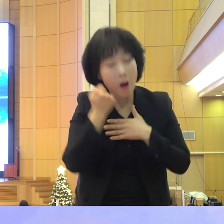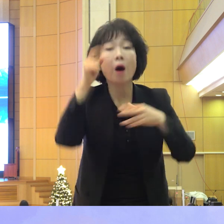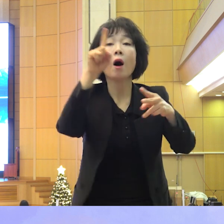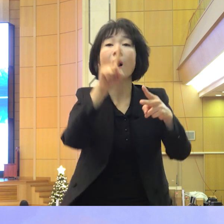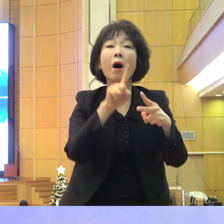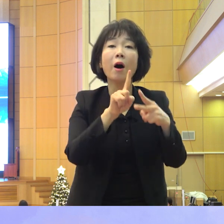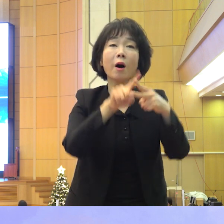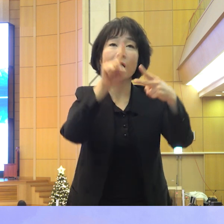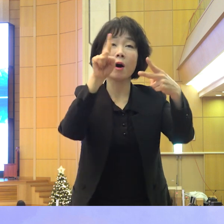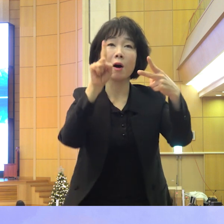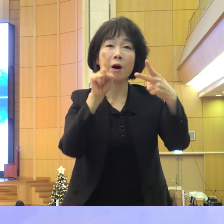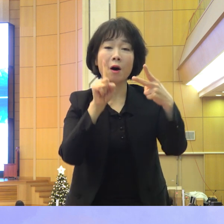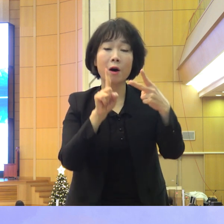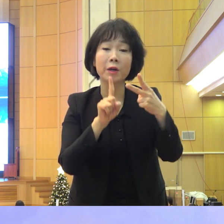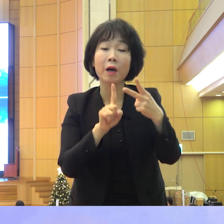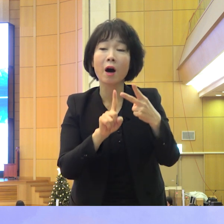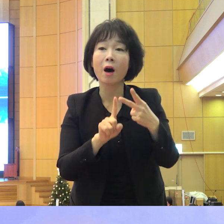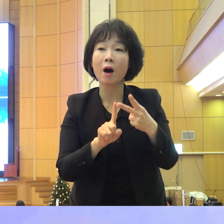무섭고